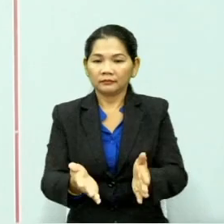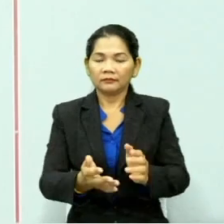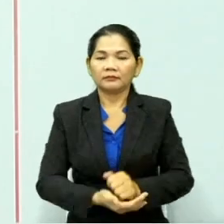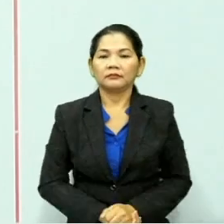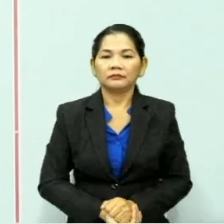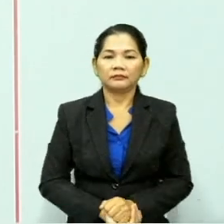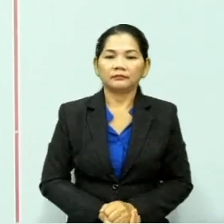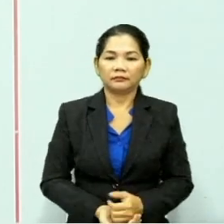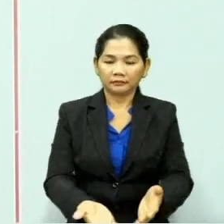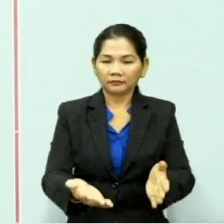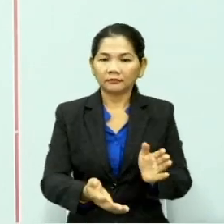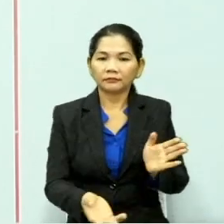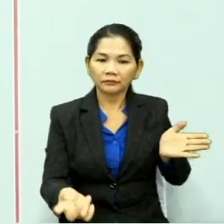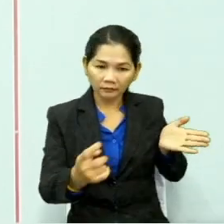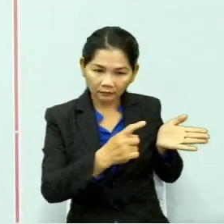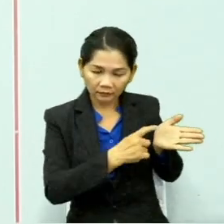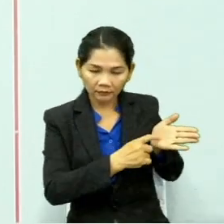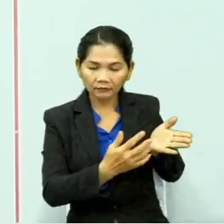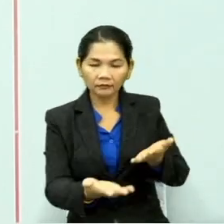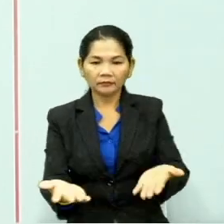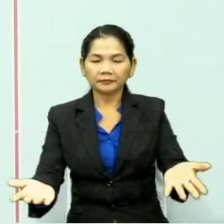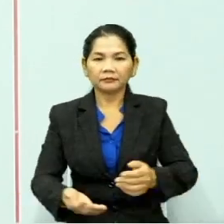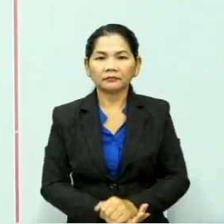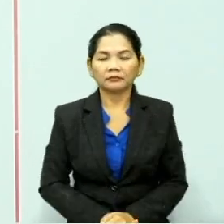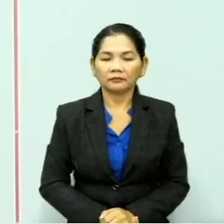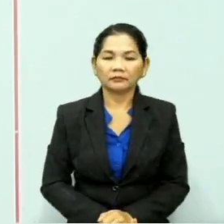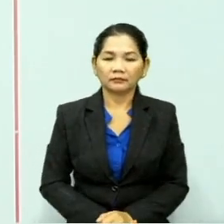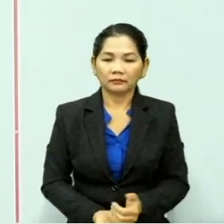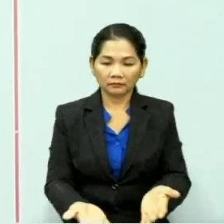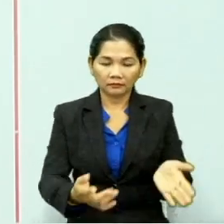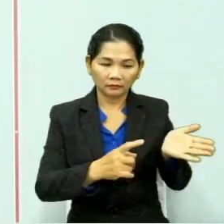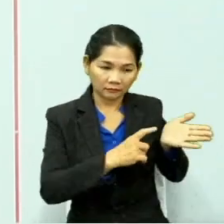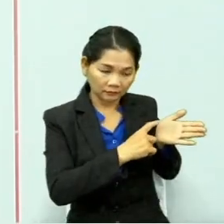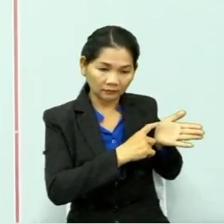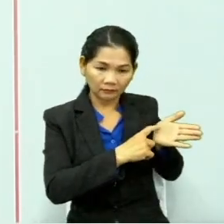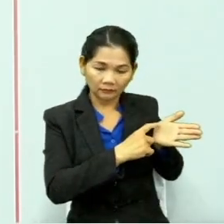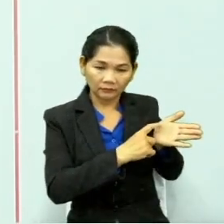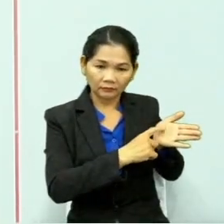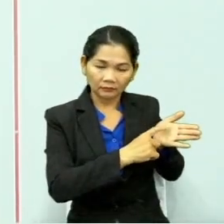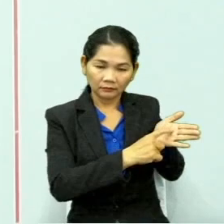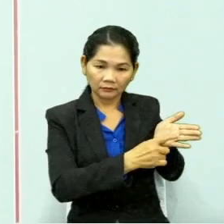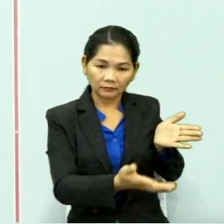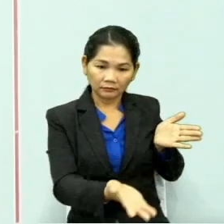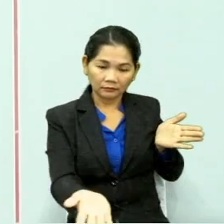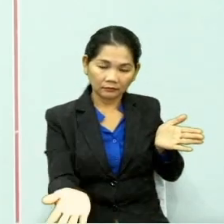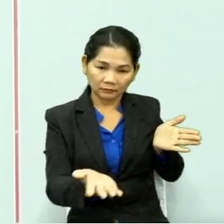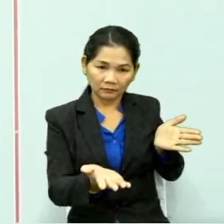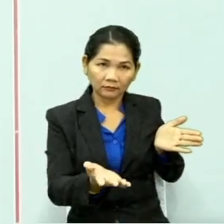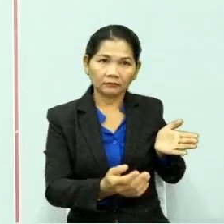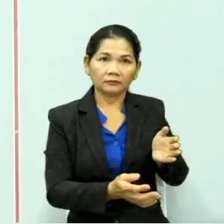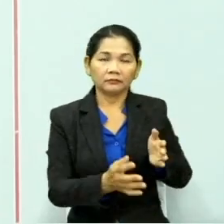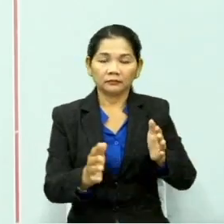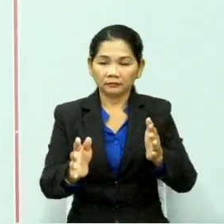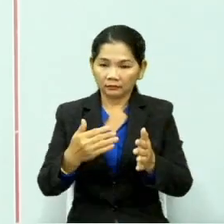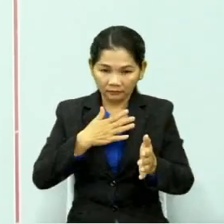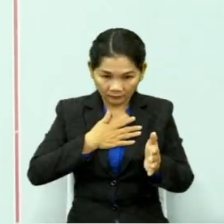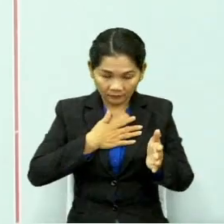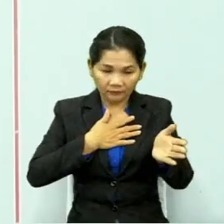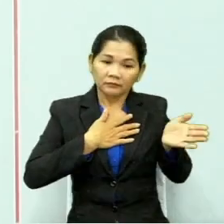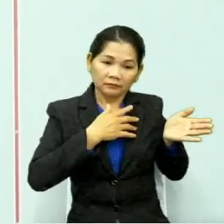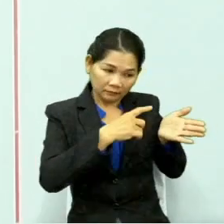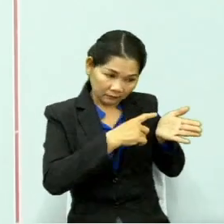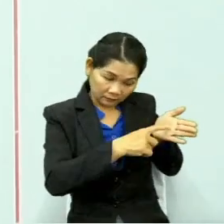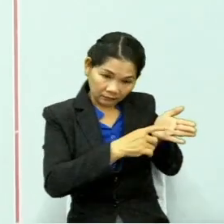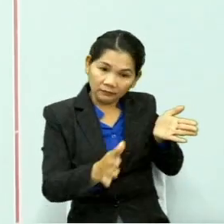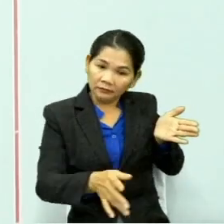nè con cha tả lỡ con trim khuôn tặng ác nghĩa cha tả lỡ dương chập đám nè con má đẹp rú chỉ nè trong all con chỉ nè